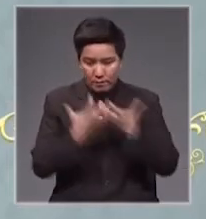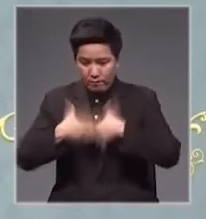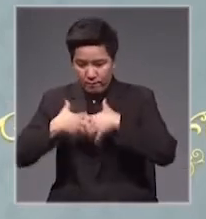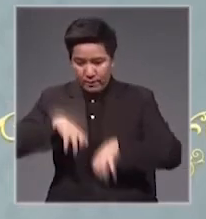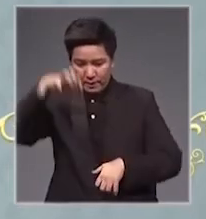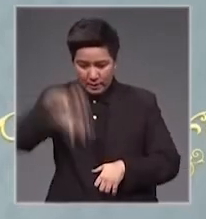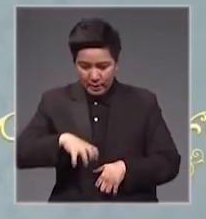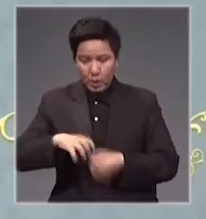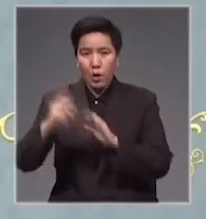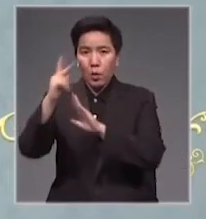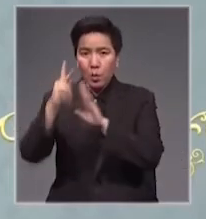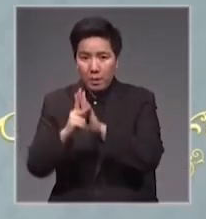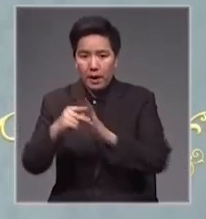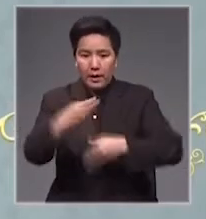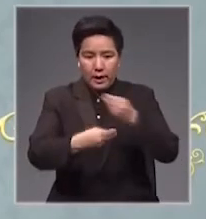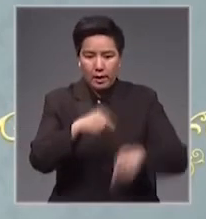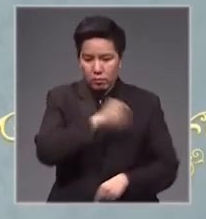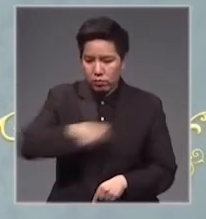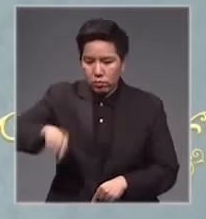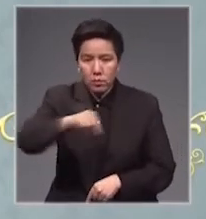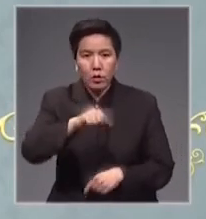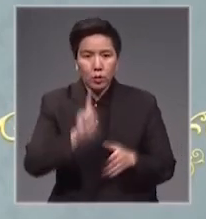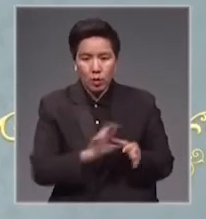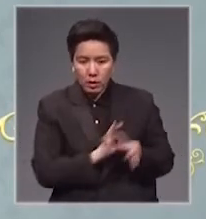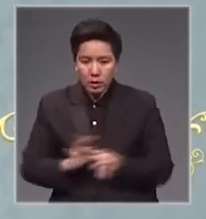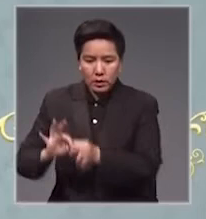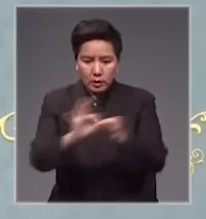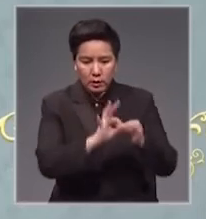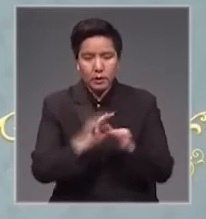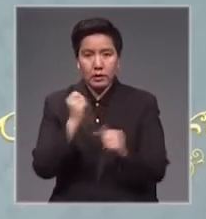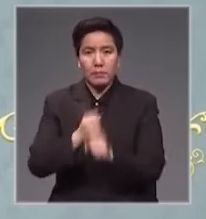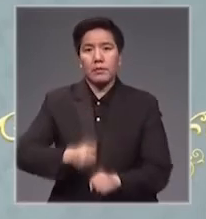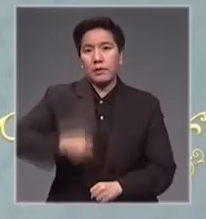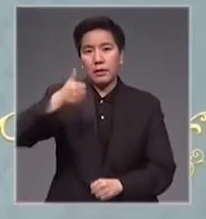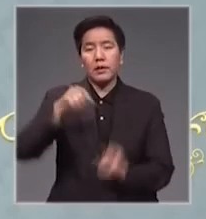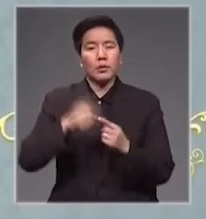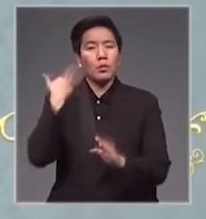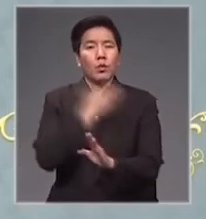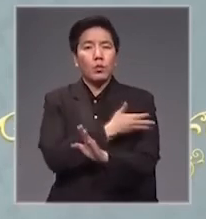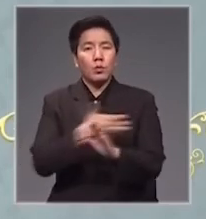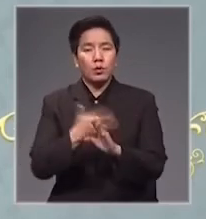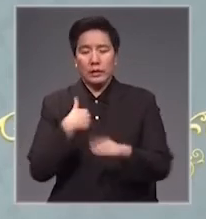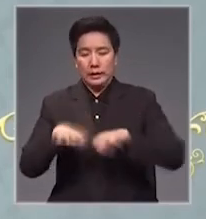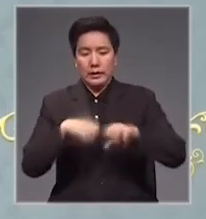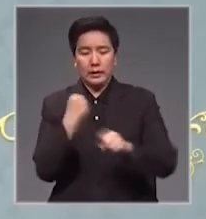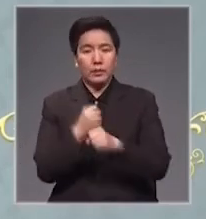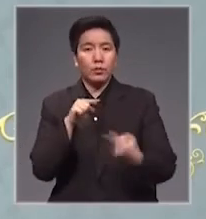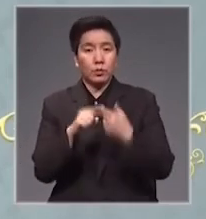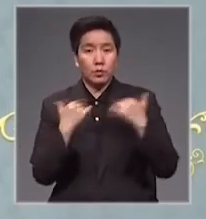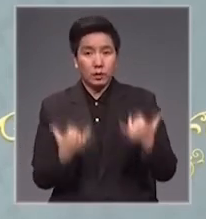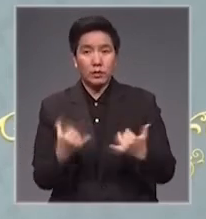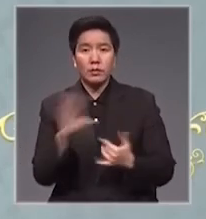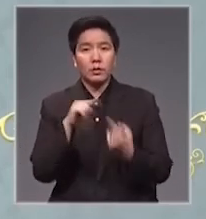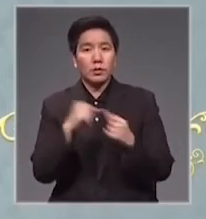ทั้ง4อย่างนั้นเราต้องหาวิธีการที่จะต้องทำให้เกิดขึ้นให้ได้ที่ผ่านมานั้นเราไม่ได้จะทำห่วงโซ่เหล่านี้ให้ครบวงจร